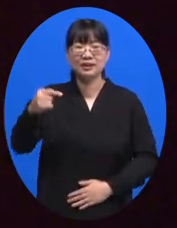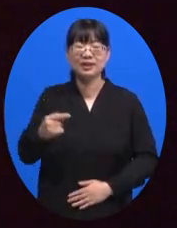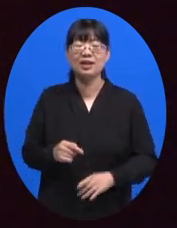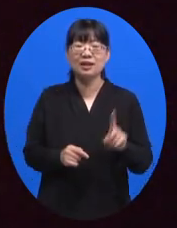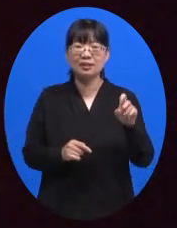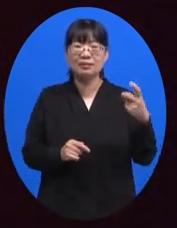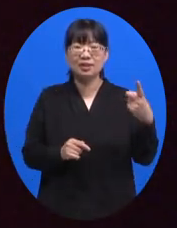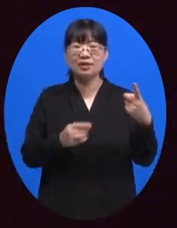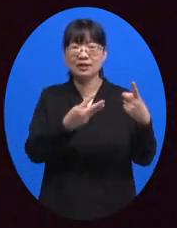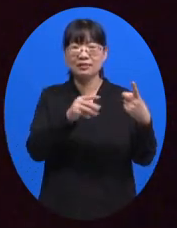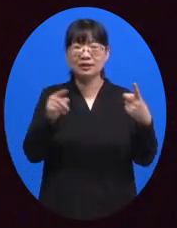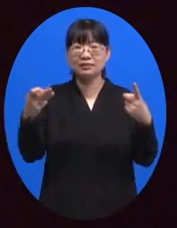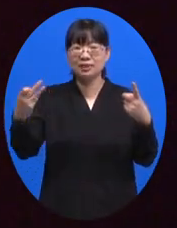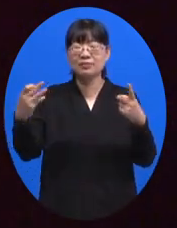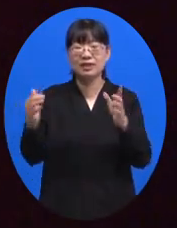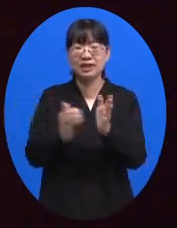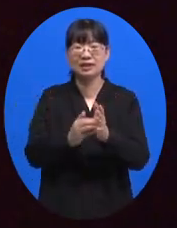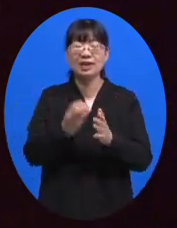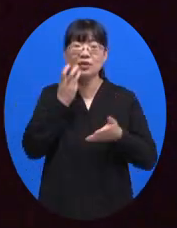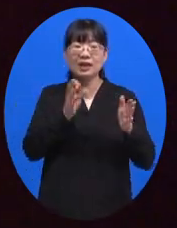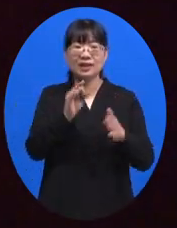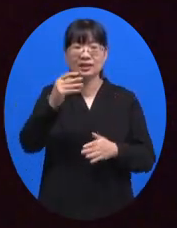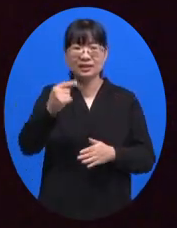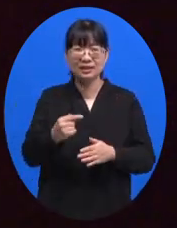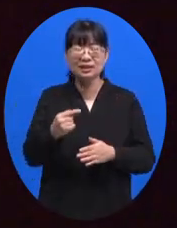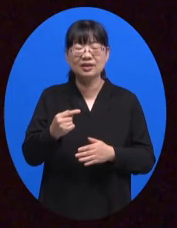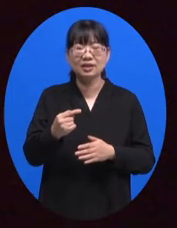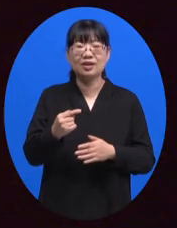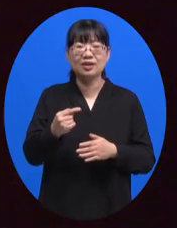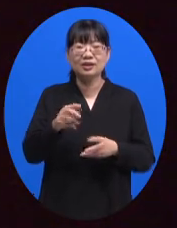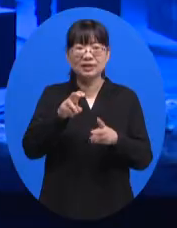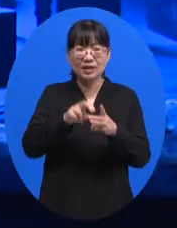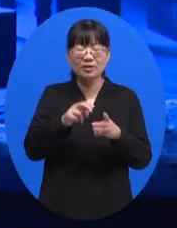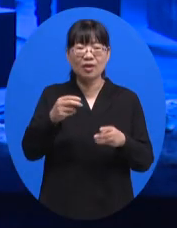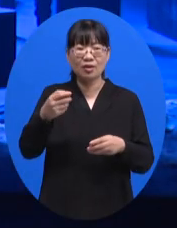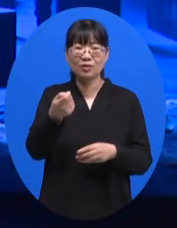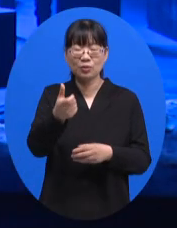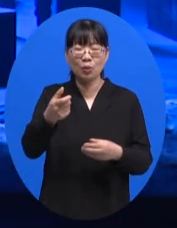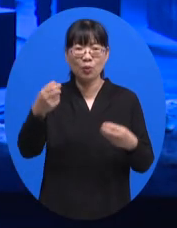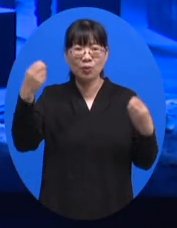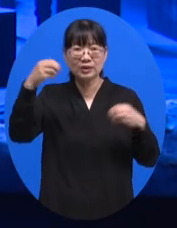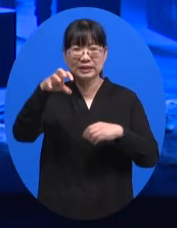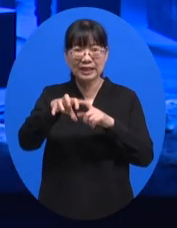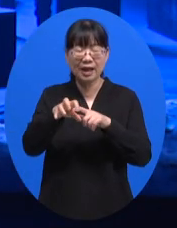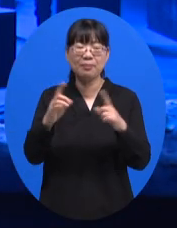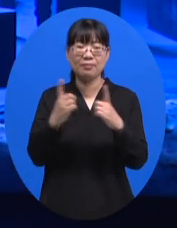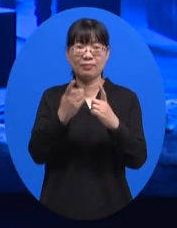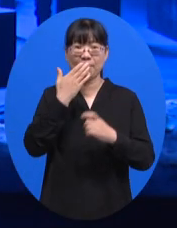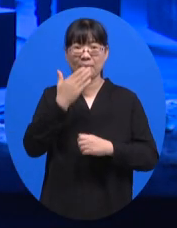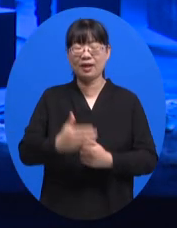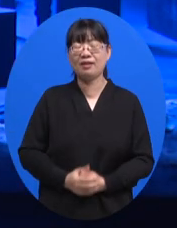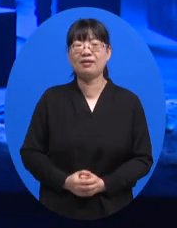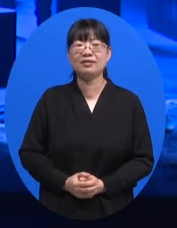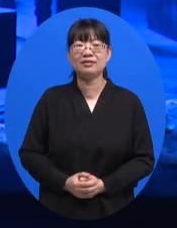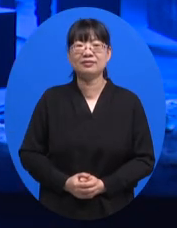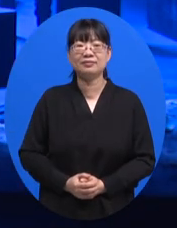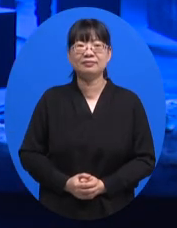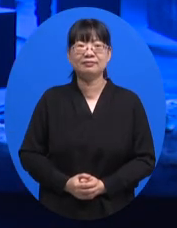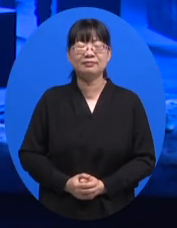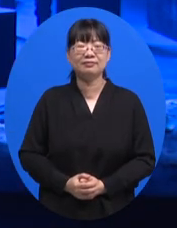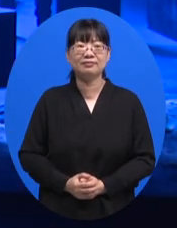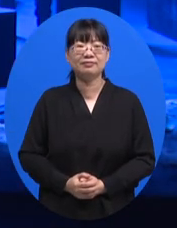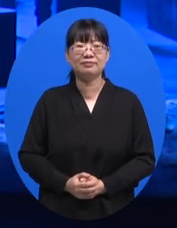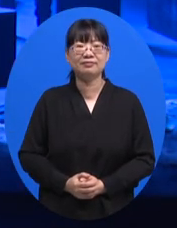11월 3일부터 13일까지 경기 아트센터 소극장에서 만나볼 수 있습니다. 경기 주TV 최창순입니다.